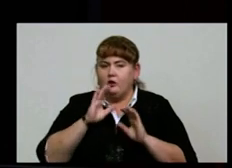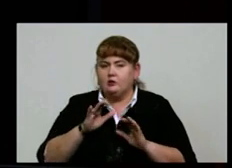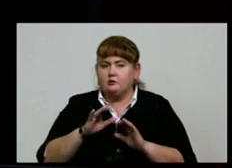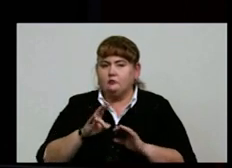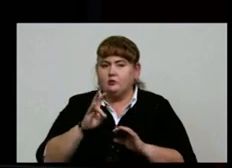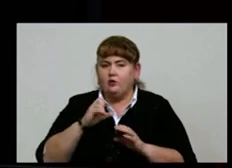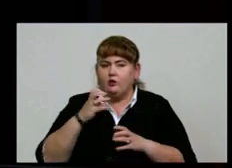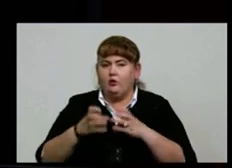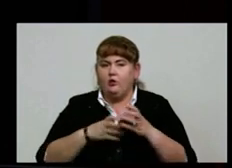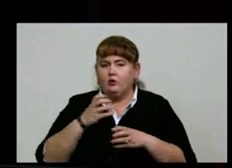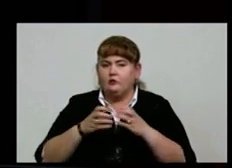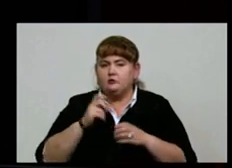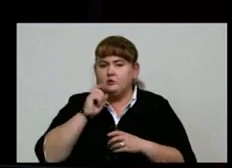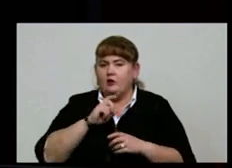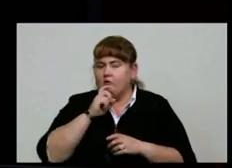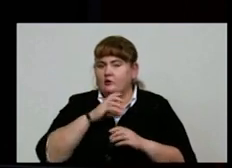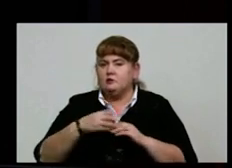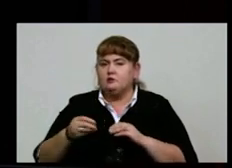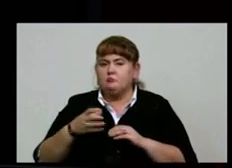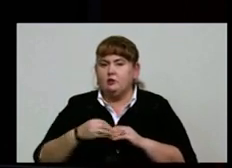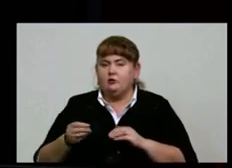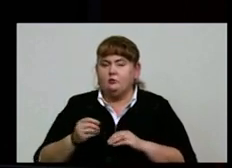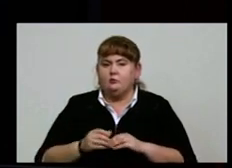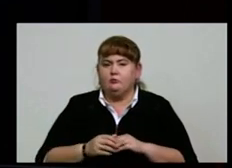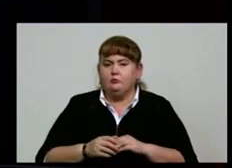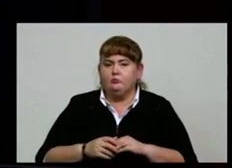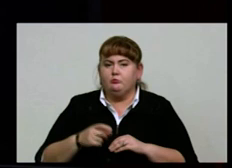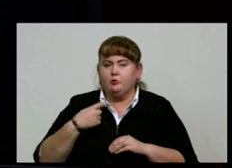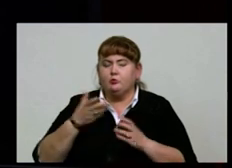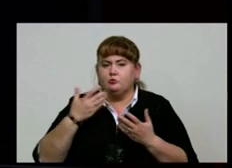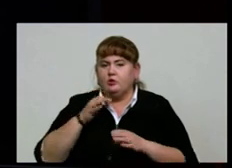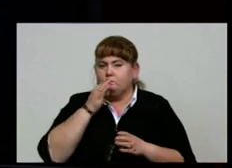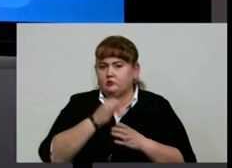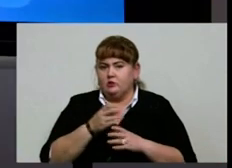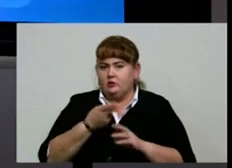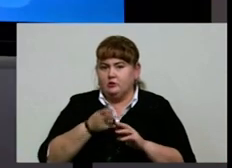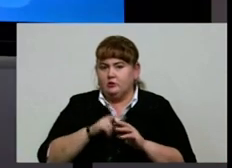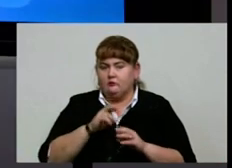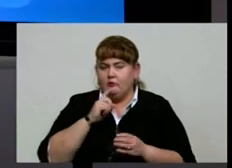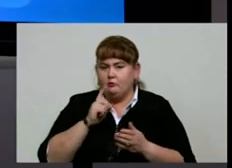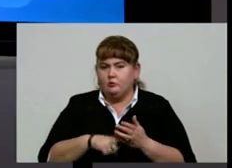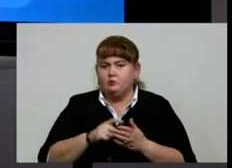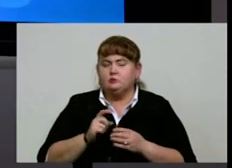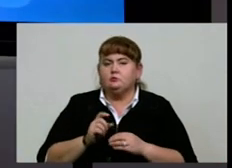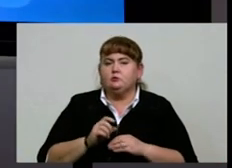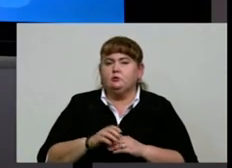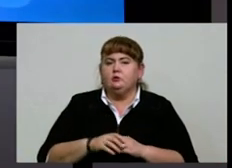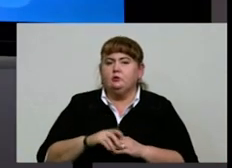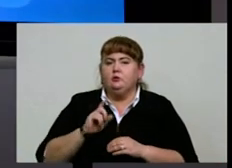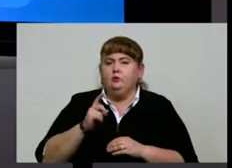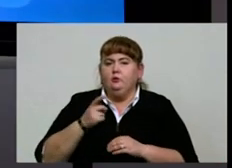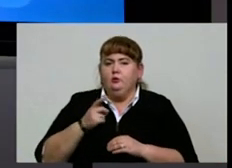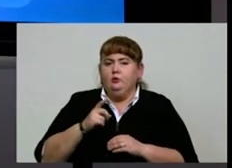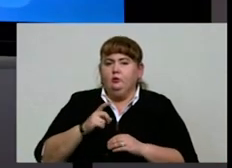на географический север Земли? Мы уже отвечали с вами на этот вопрос. Потому